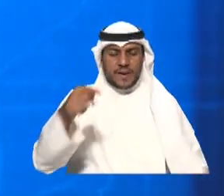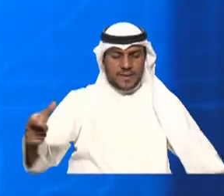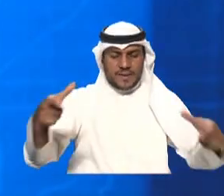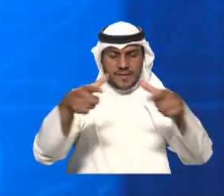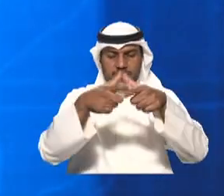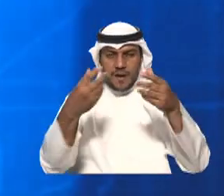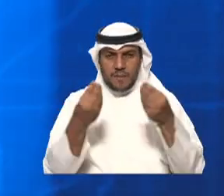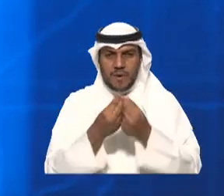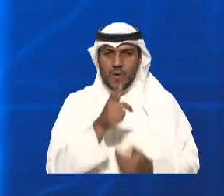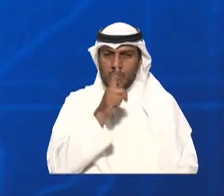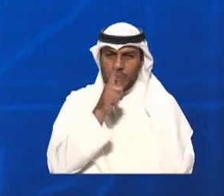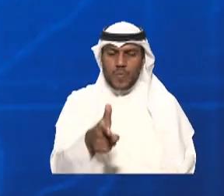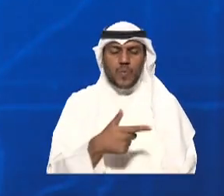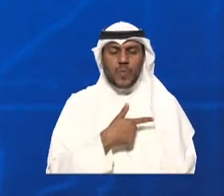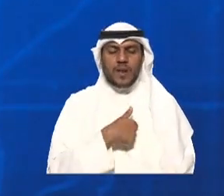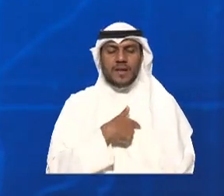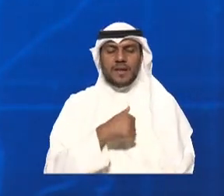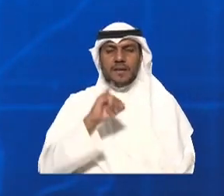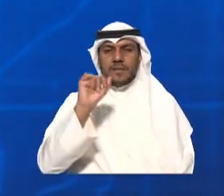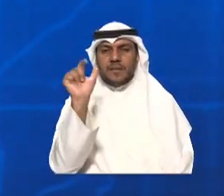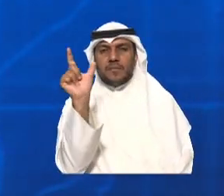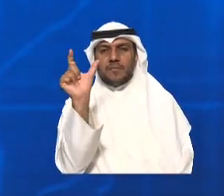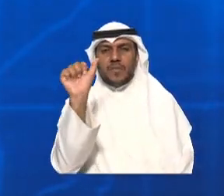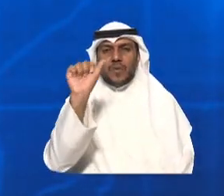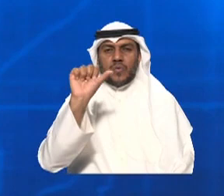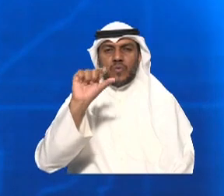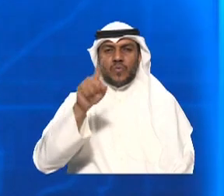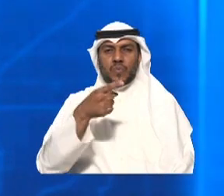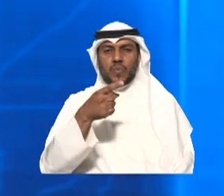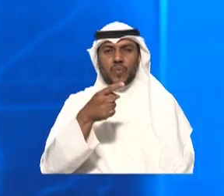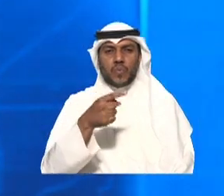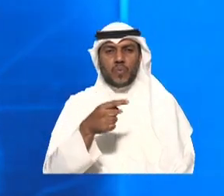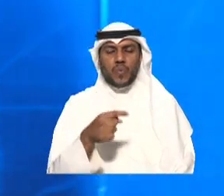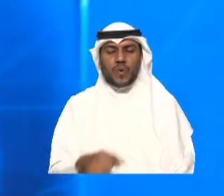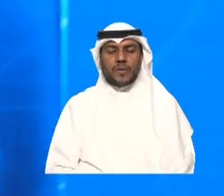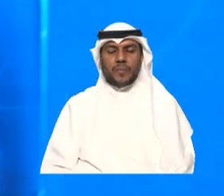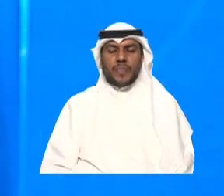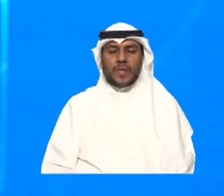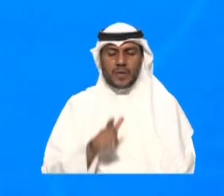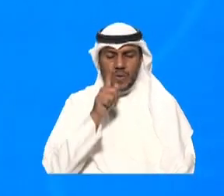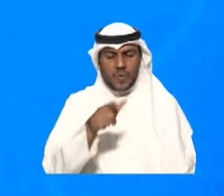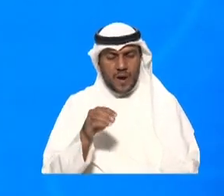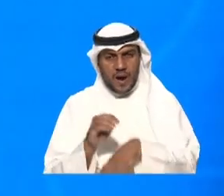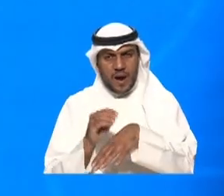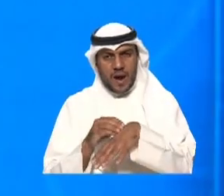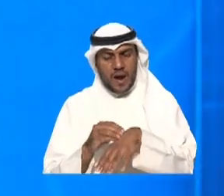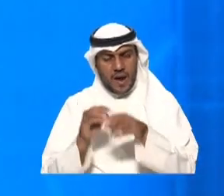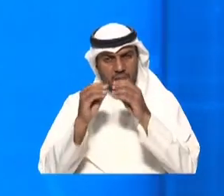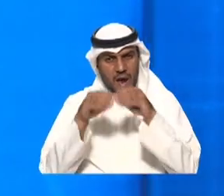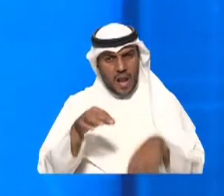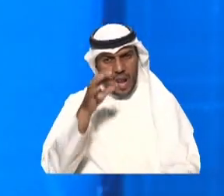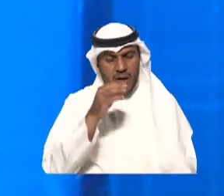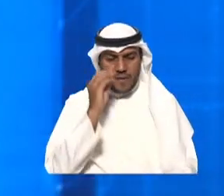الأمم المتحدة السفير منصور العتيبي، حيث أكد أن الحل لهذه الأزمة يأتي وفقا للمرجعيات الثلاثة المتفق